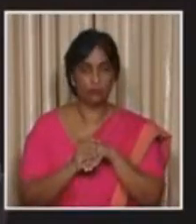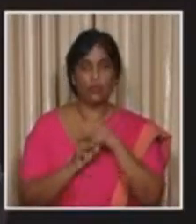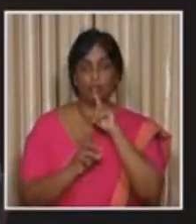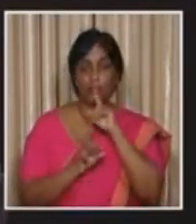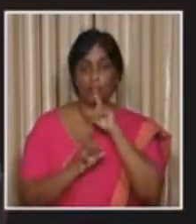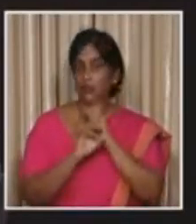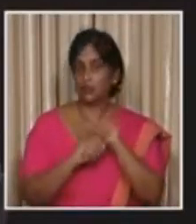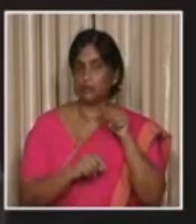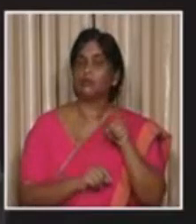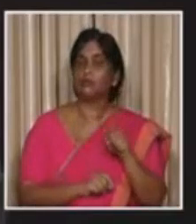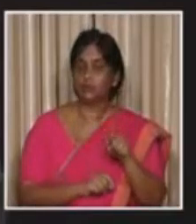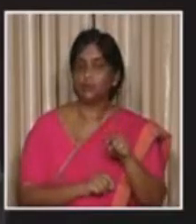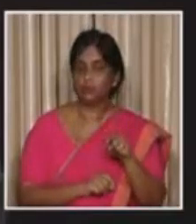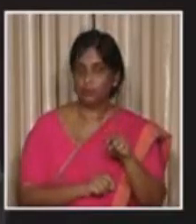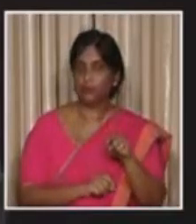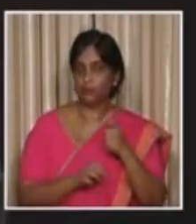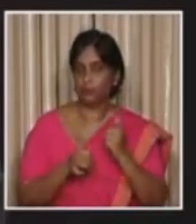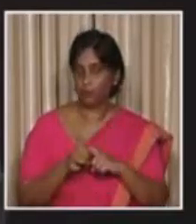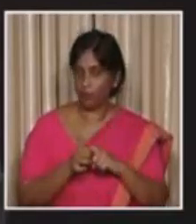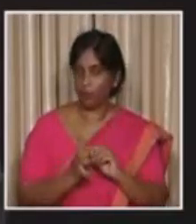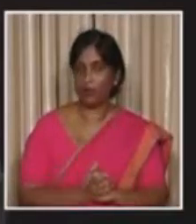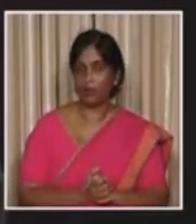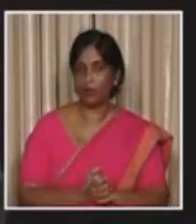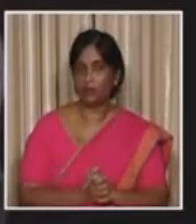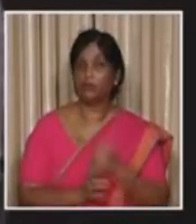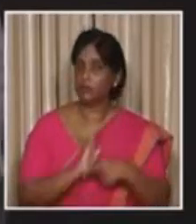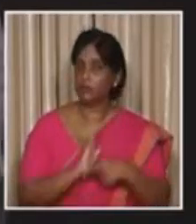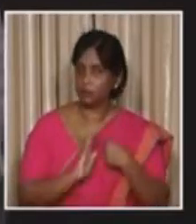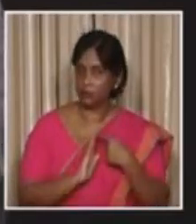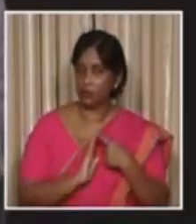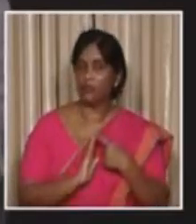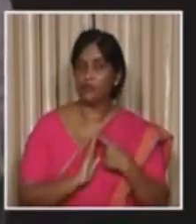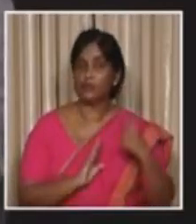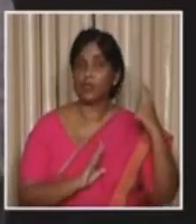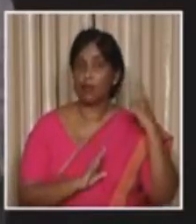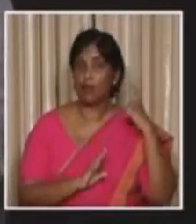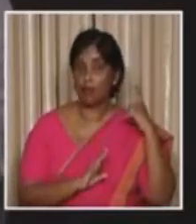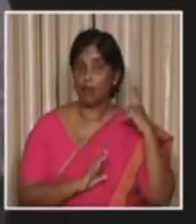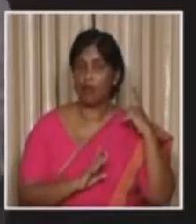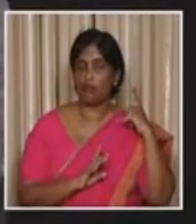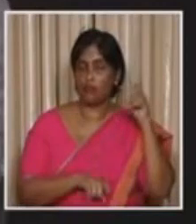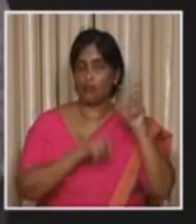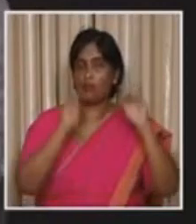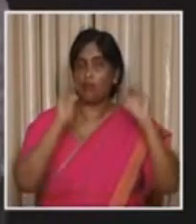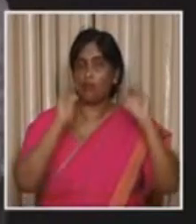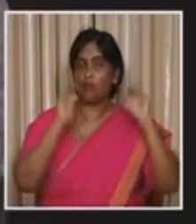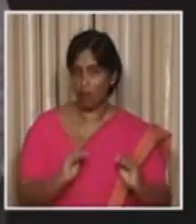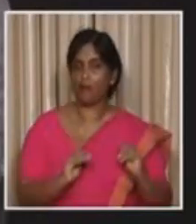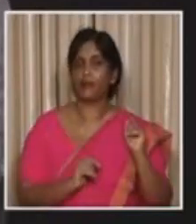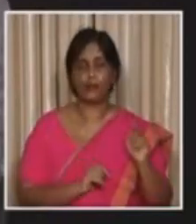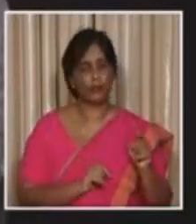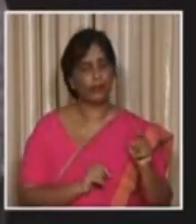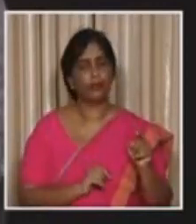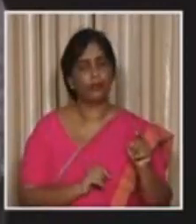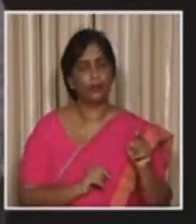කරන ලද ප්‍රකාශයක් සම්බන්ධව තමයි මේ ප්‍රශ්නේ මේ රටේ යුද හමුදාව අඩු කළ යුතුයි කියන කාරණය